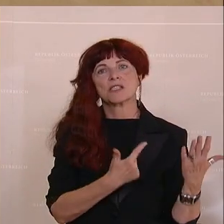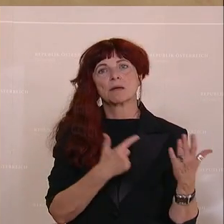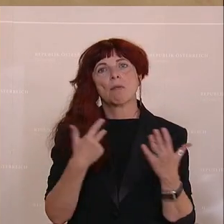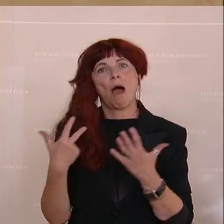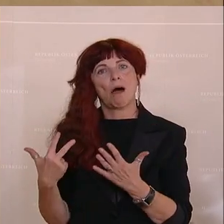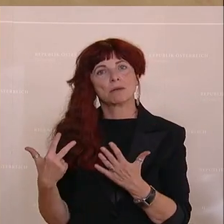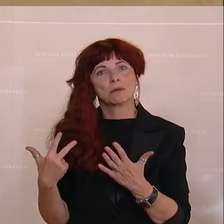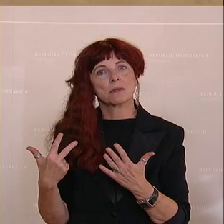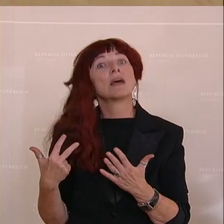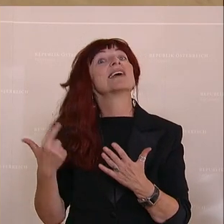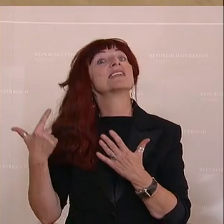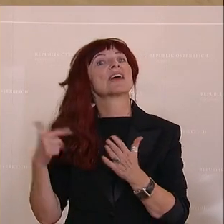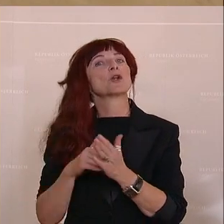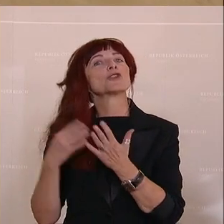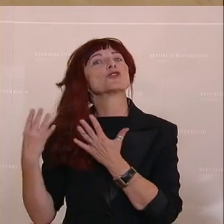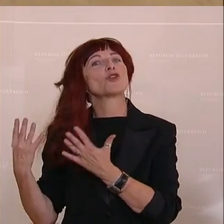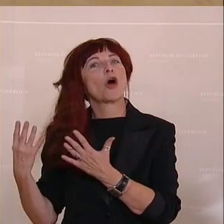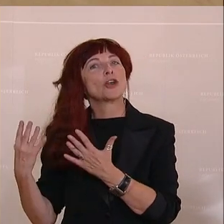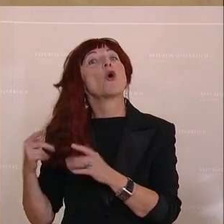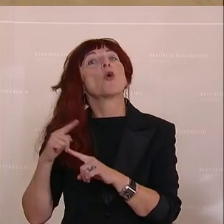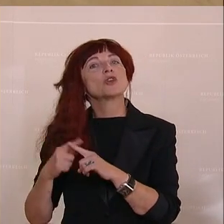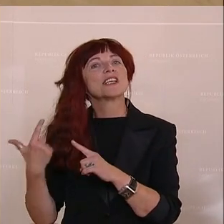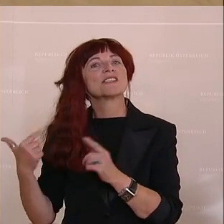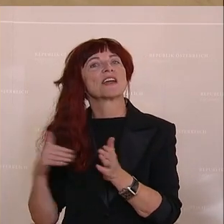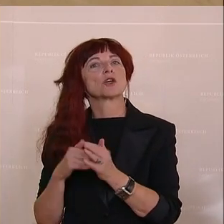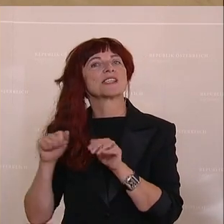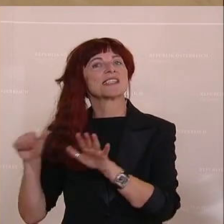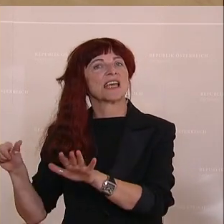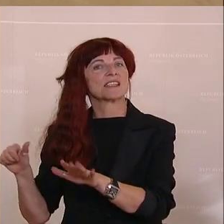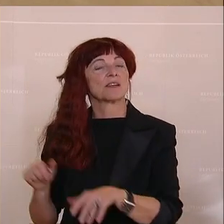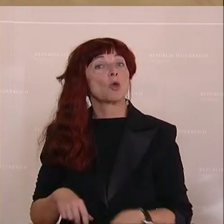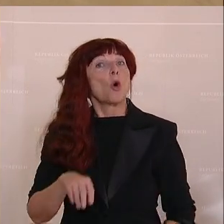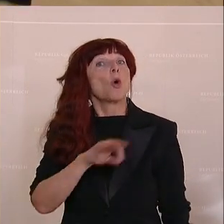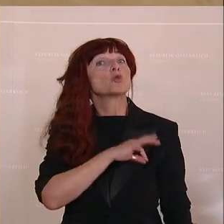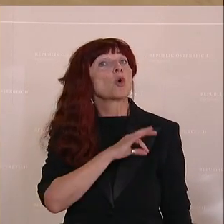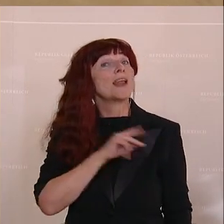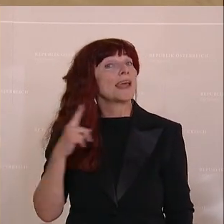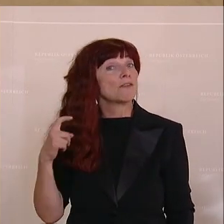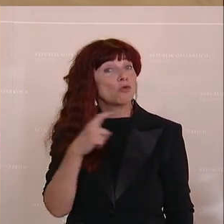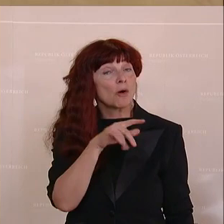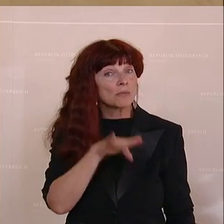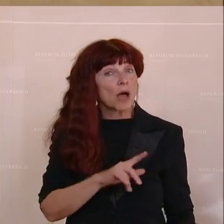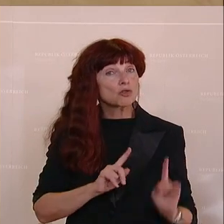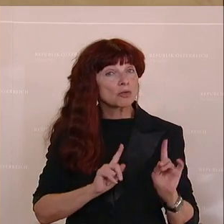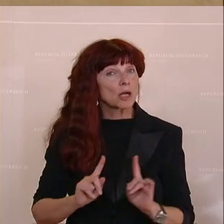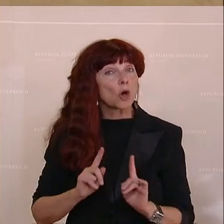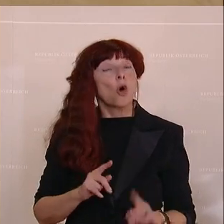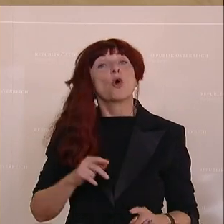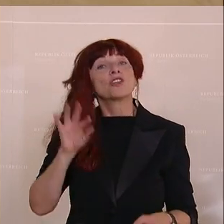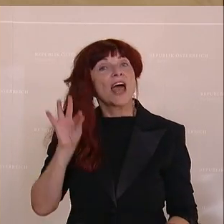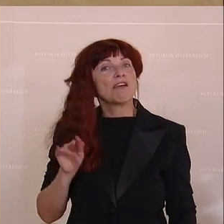2008, 2009, 2016. Weil der Kollege Wurm schon dasteht, unter